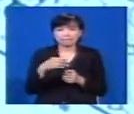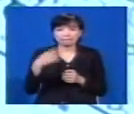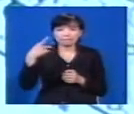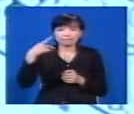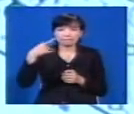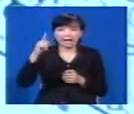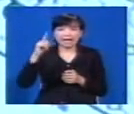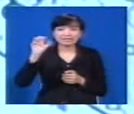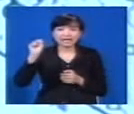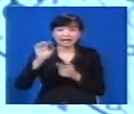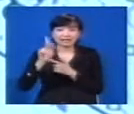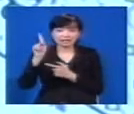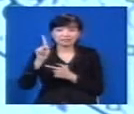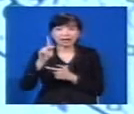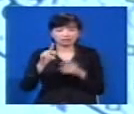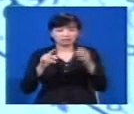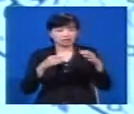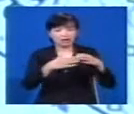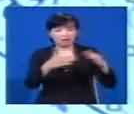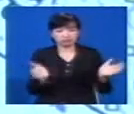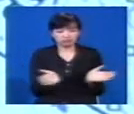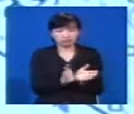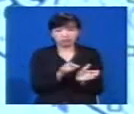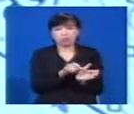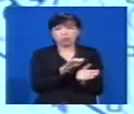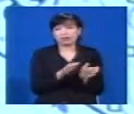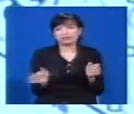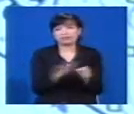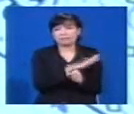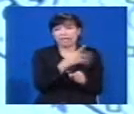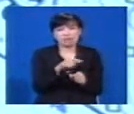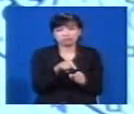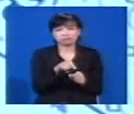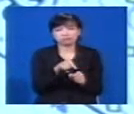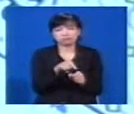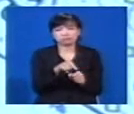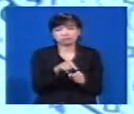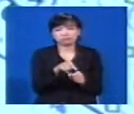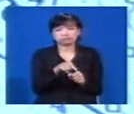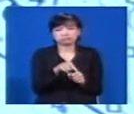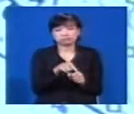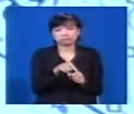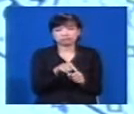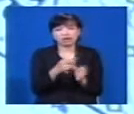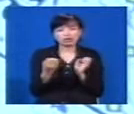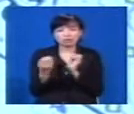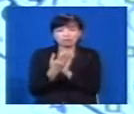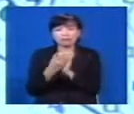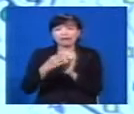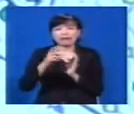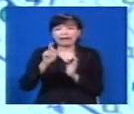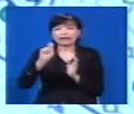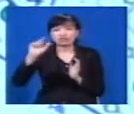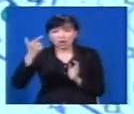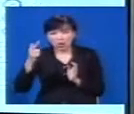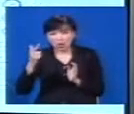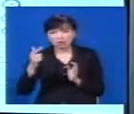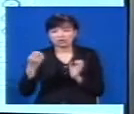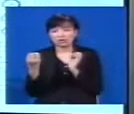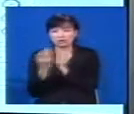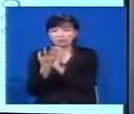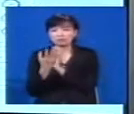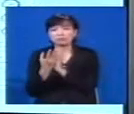ำเป็นต้องระบายลงเจ้าพระยาแต่ถามว่าจะมากระทบกับแม่น้ำเจ้าพระยาและทำให้พื้นที่เนี่ยตั้งแต่อ่างทองอยุธยาไล่ลงมาเนี่ยมีผลกระทบจนถึงกรุงเท